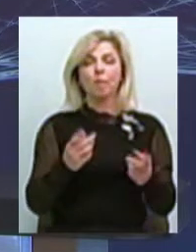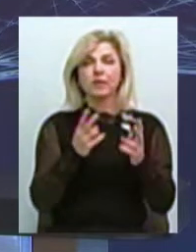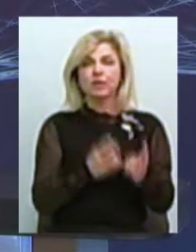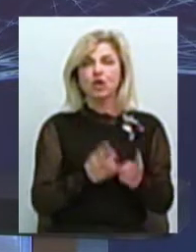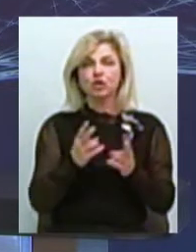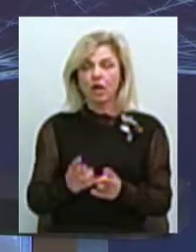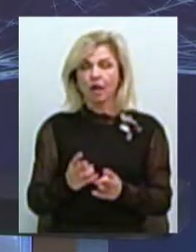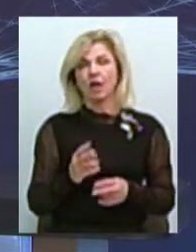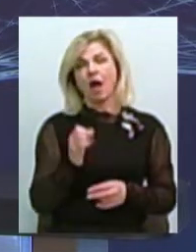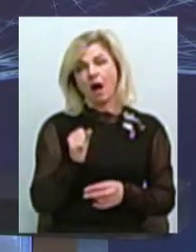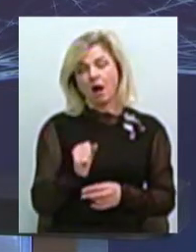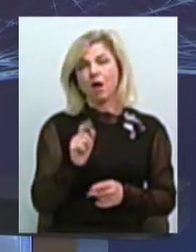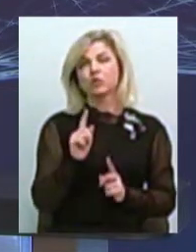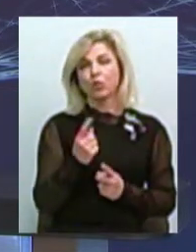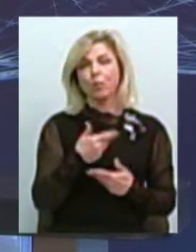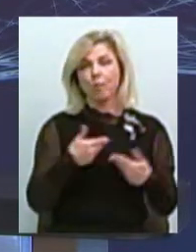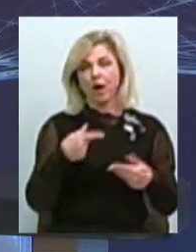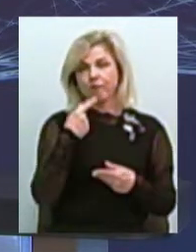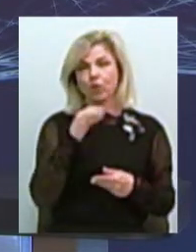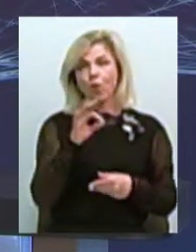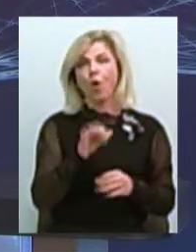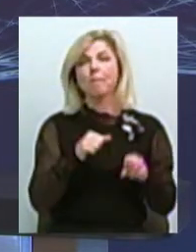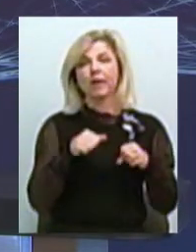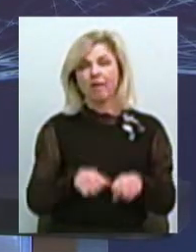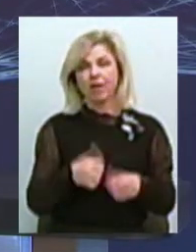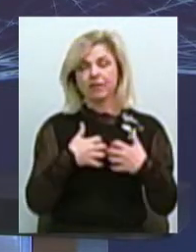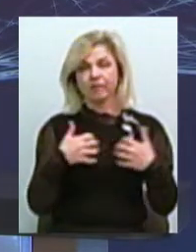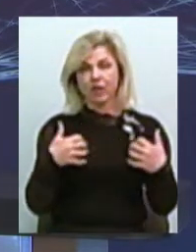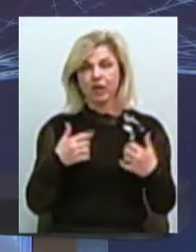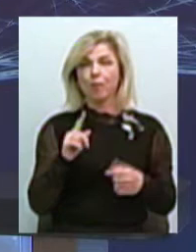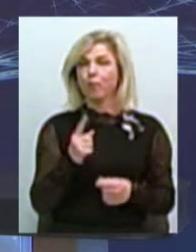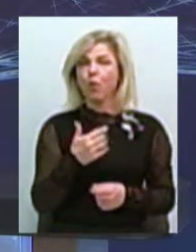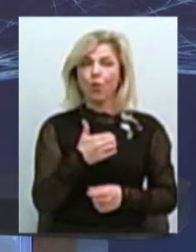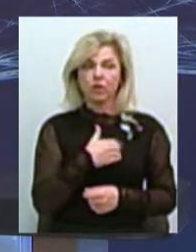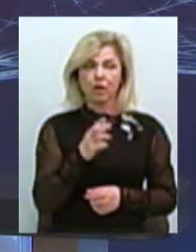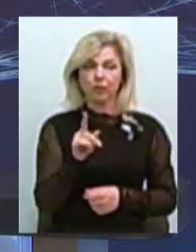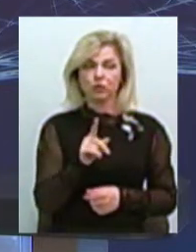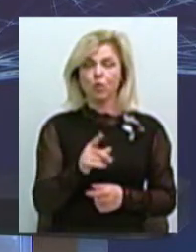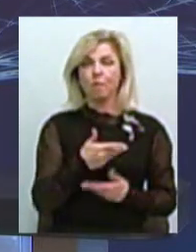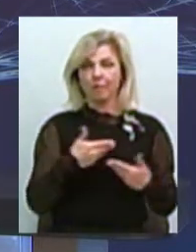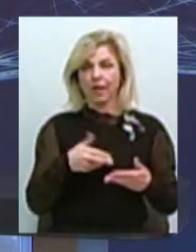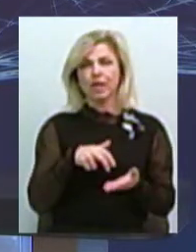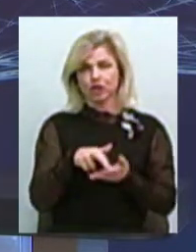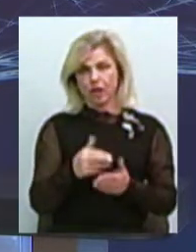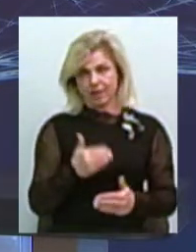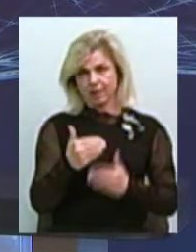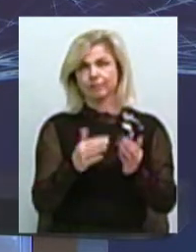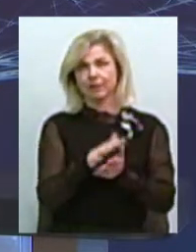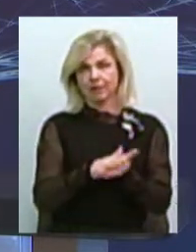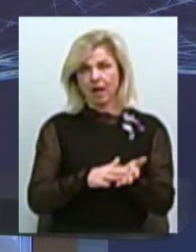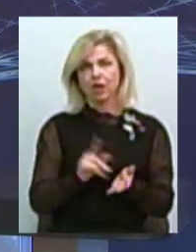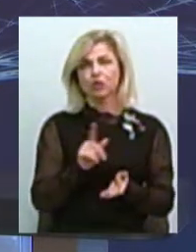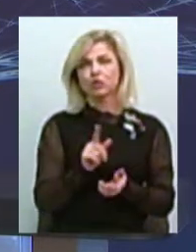так. Але чому ми казали про права тварин? Тому що хотілося б, щоб ми йшли далі, були більш гуманними, щоб ми розуміли,